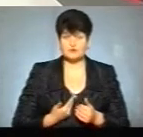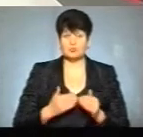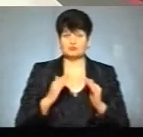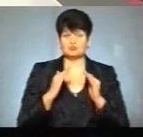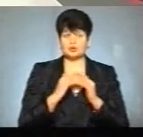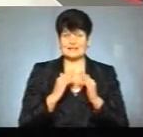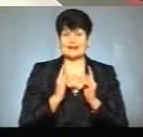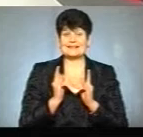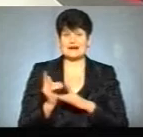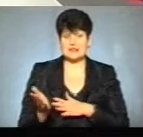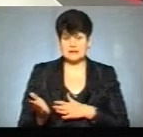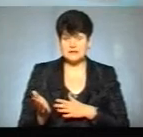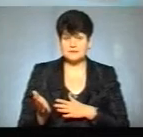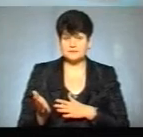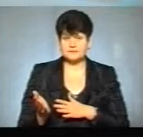будинках інтерната, тобто